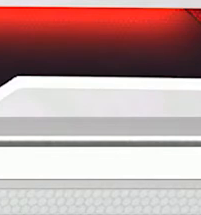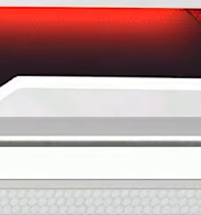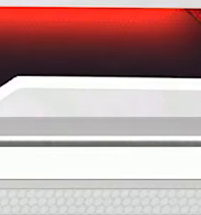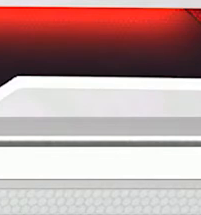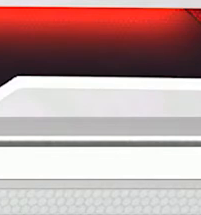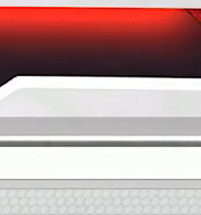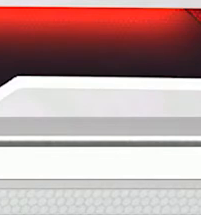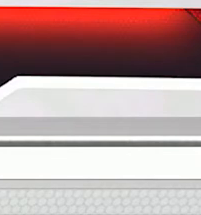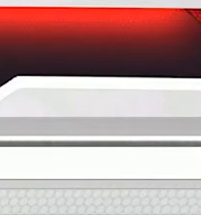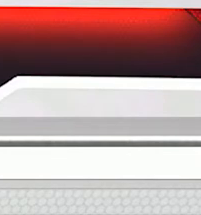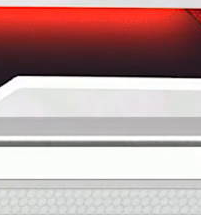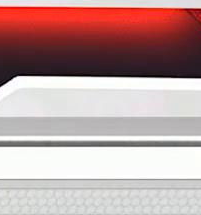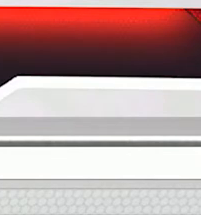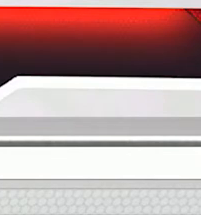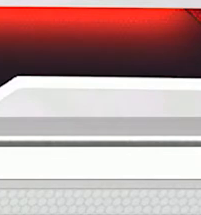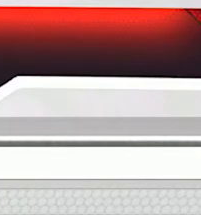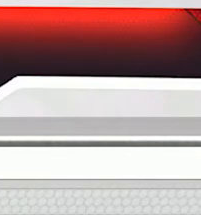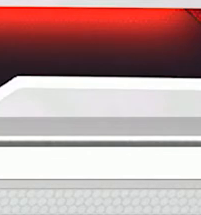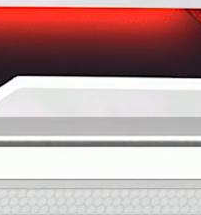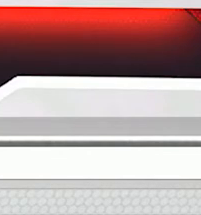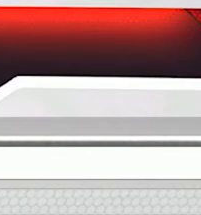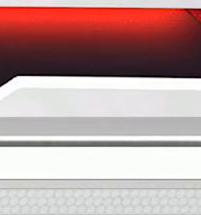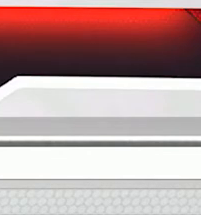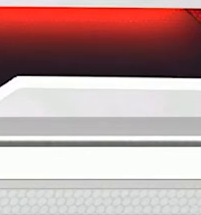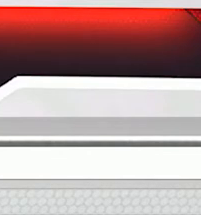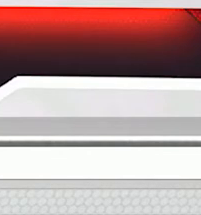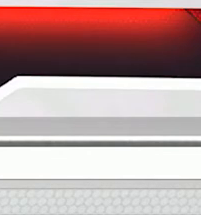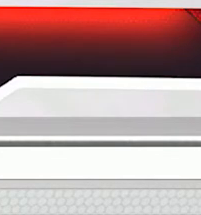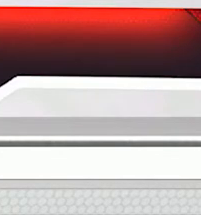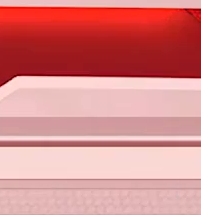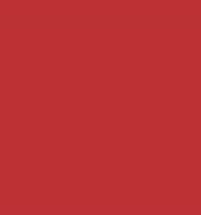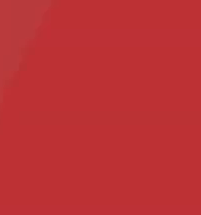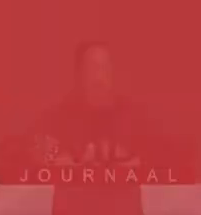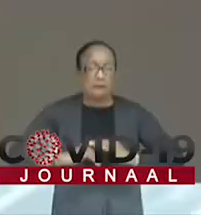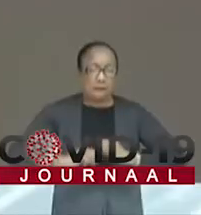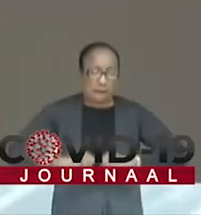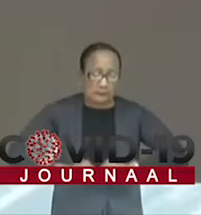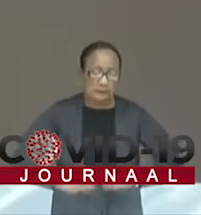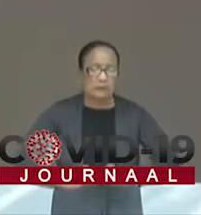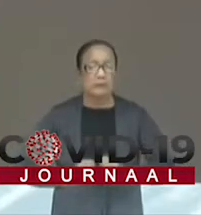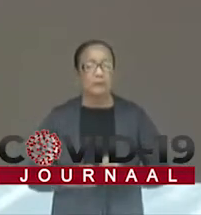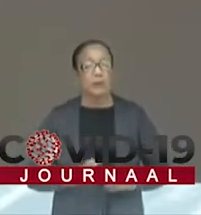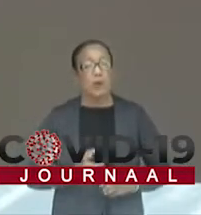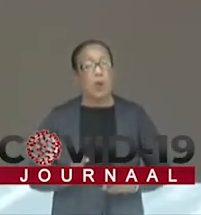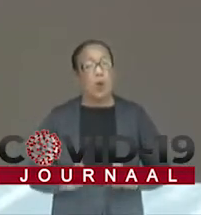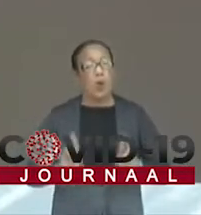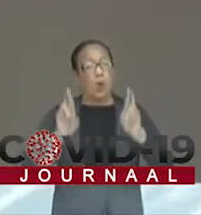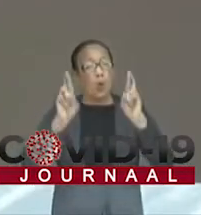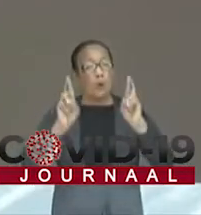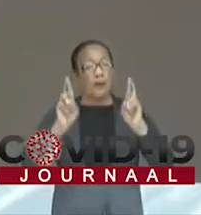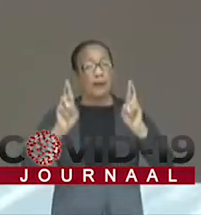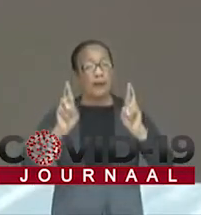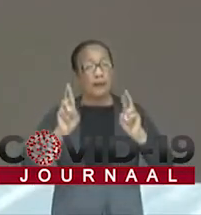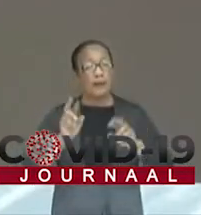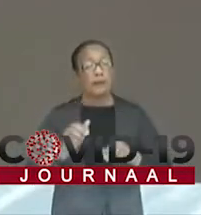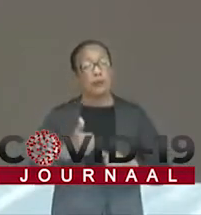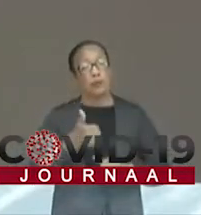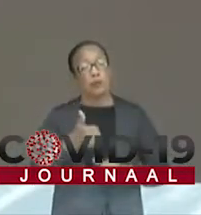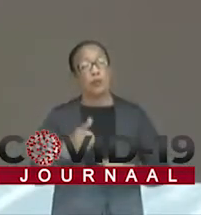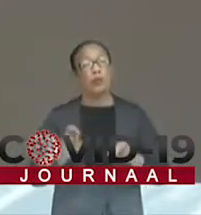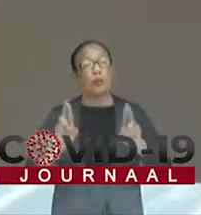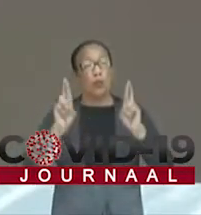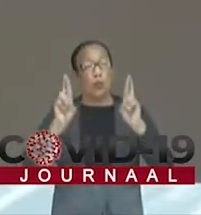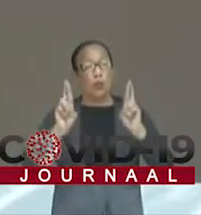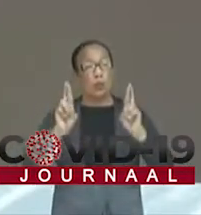is. Vandaar dat de Mohana-maatregelen nog steeds toegepast dienen te worden. Hopelijk, en we hebben goede hoop, dat